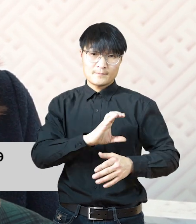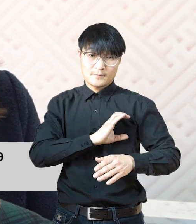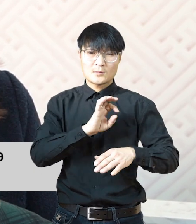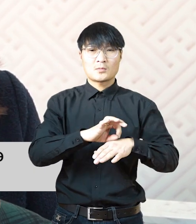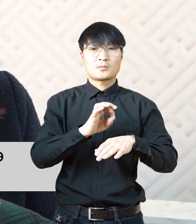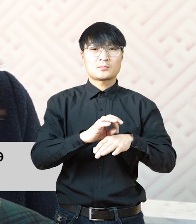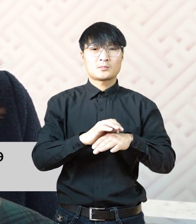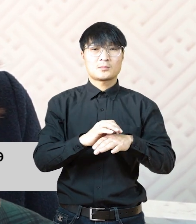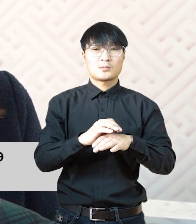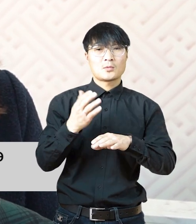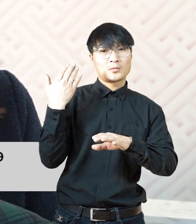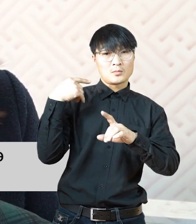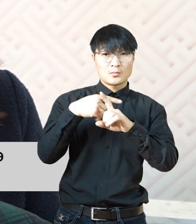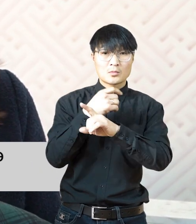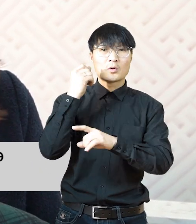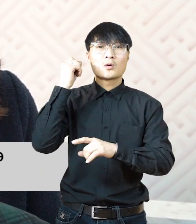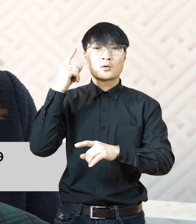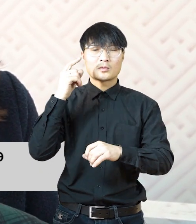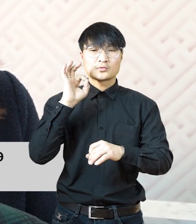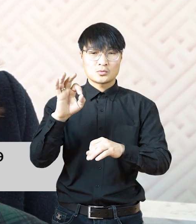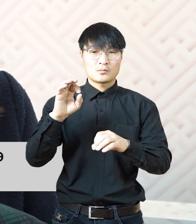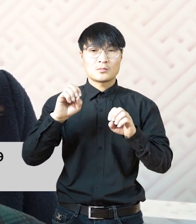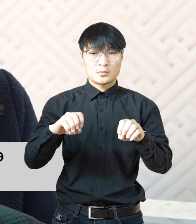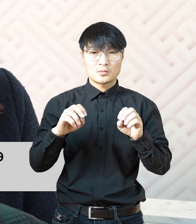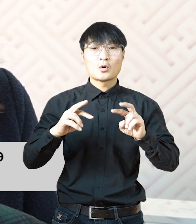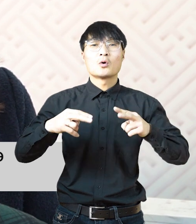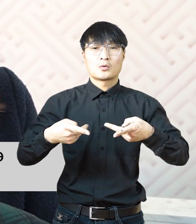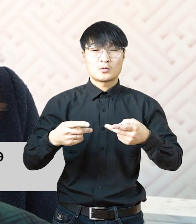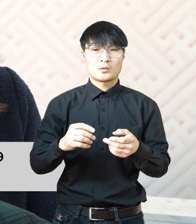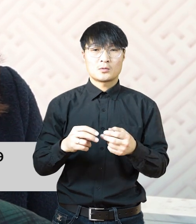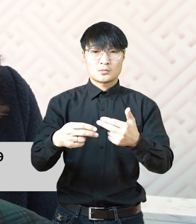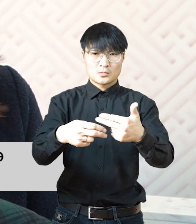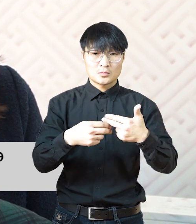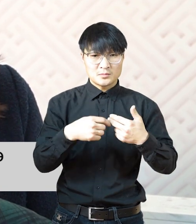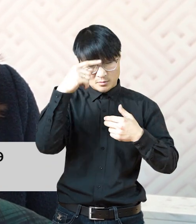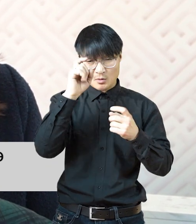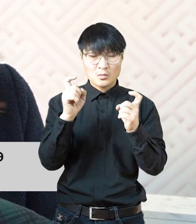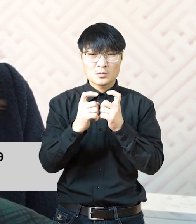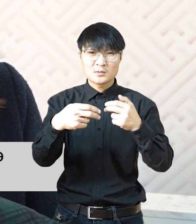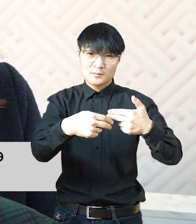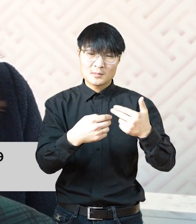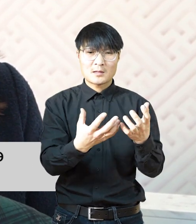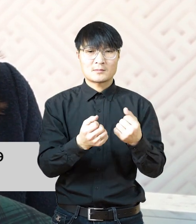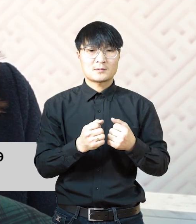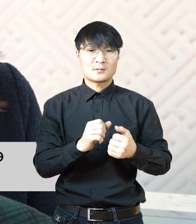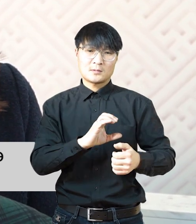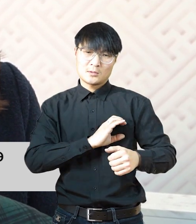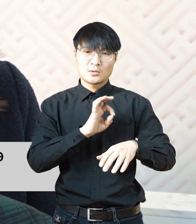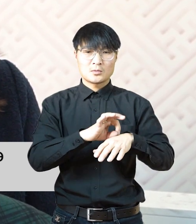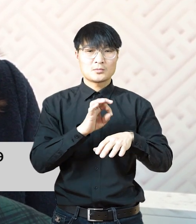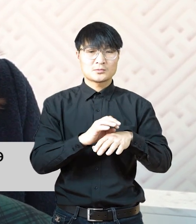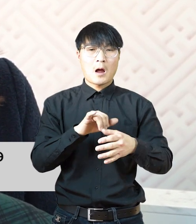мэндийн талаарх өмнөх одоо буруу ойлголтоо зөв болгож тусламж үйлчилгээг эрт авснаара таны даралт